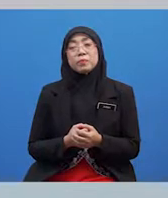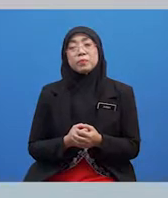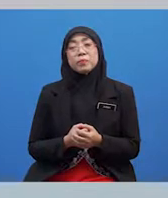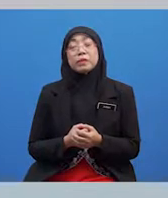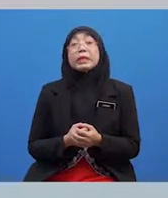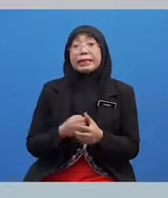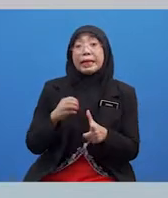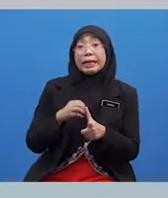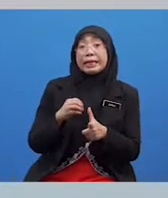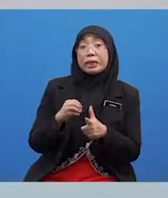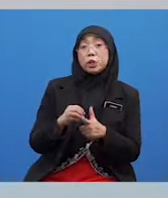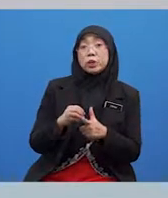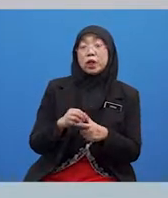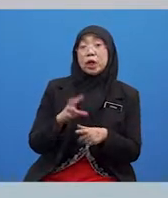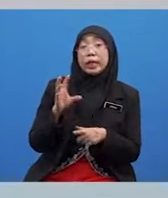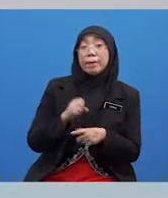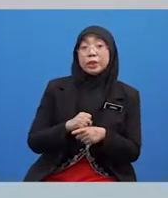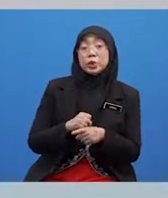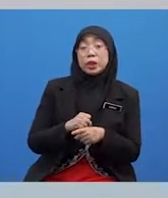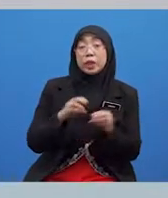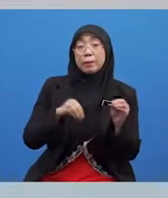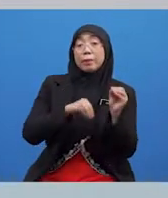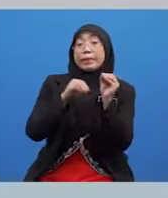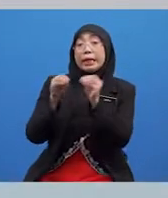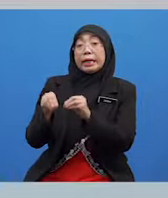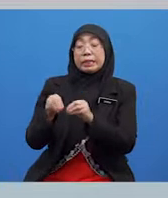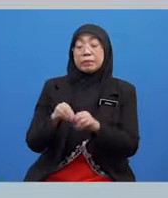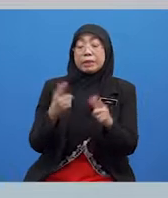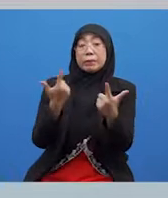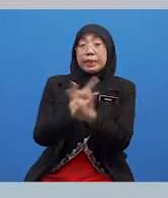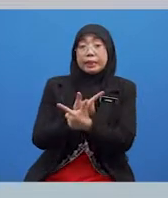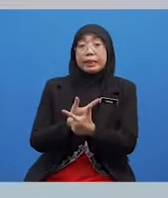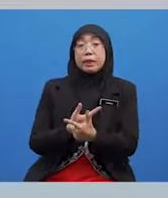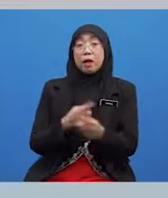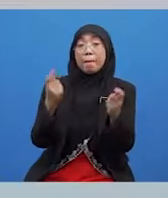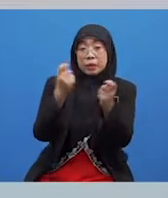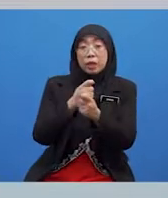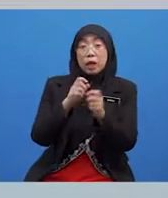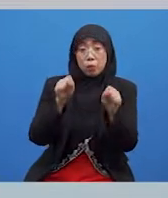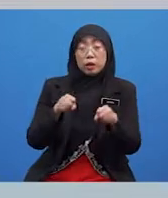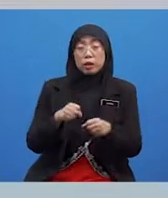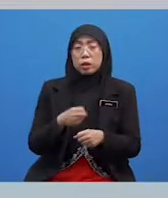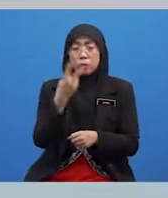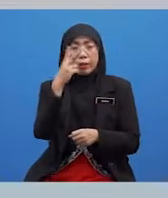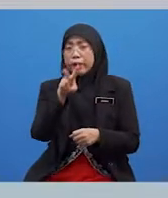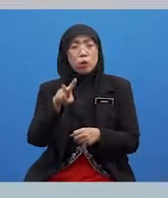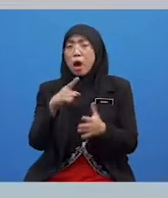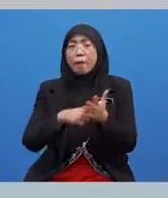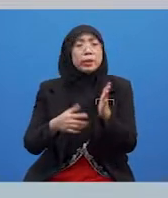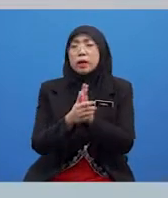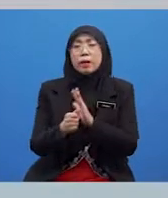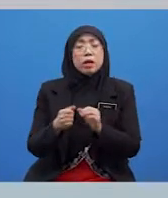Kemahiran yang diperoleh dalam fasa pengekalan dapat diaplikasi pada